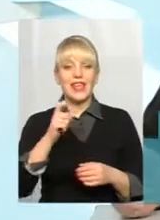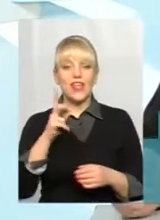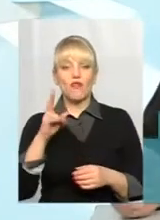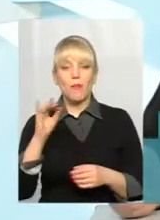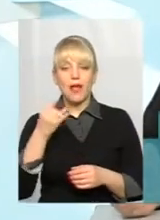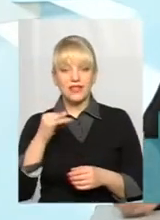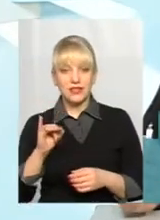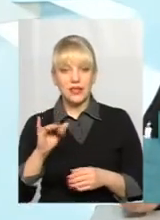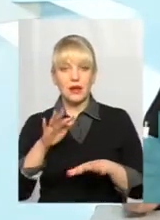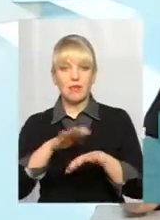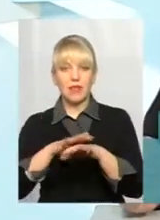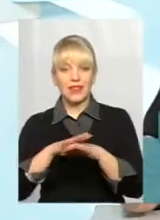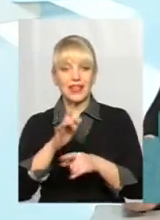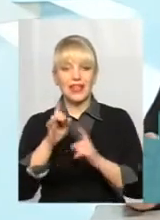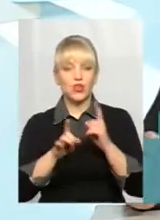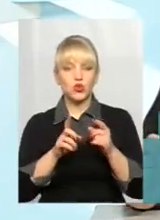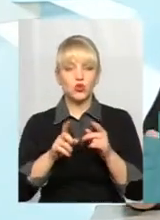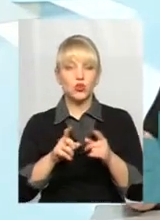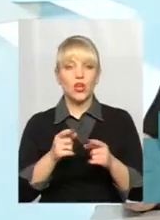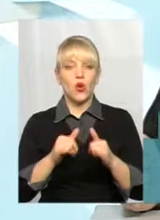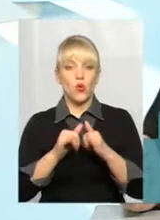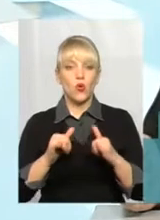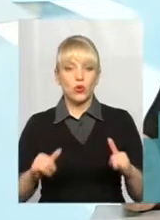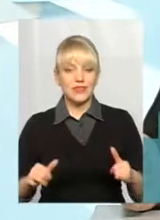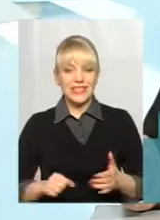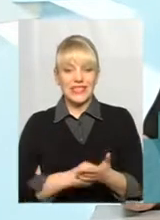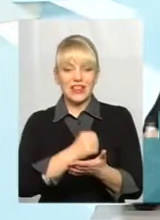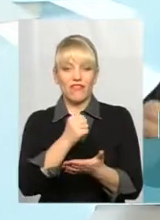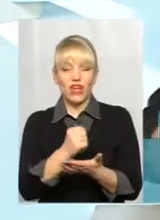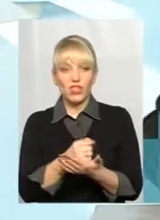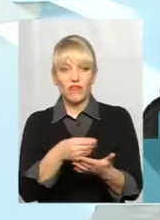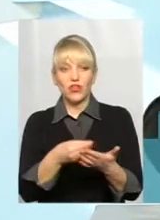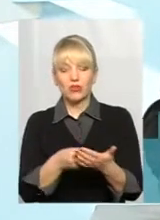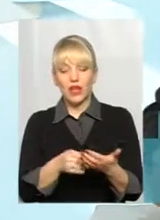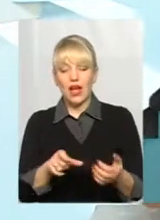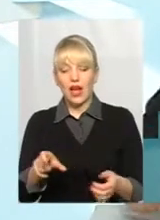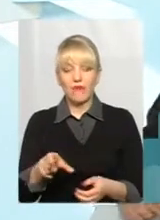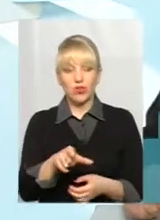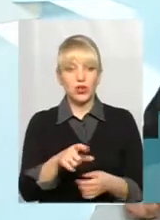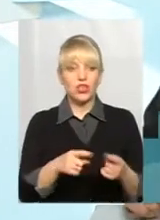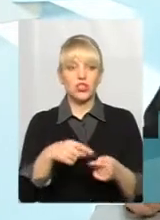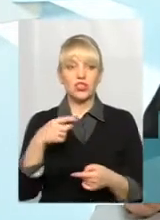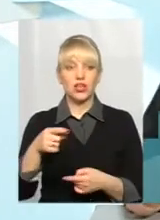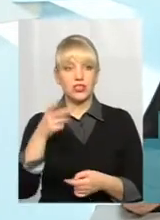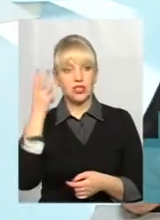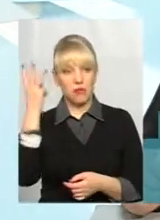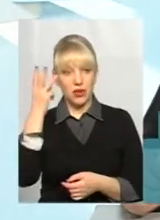ЄБРР, затвердив фінансування автодороги також через Хмельницьку область,